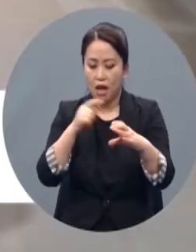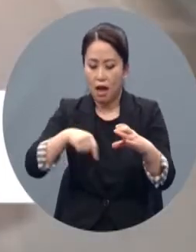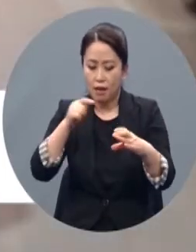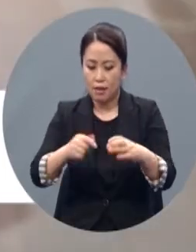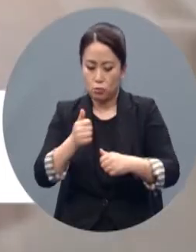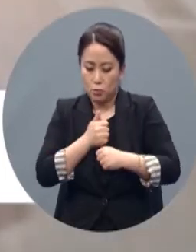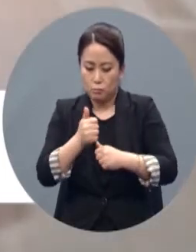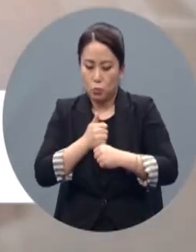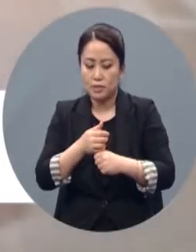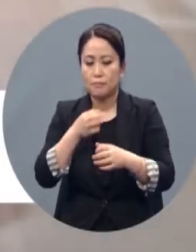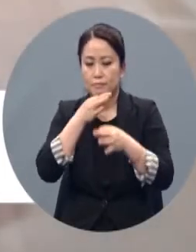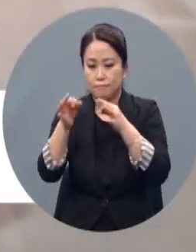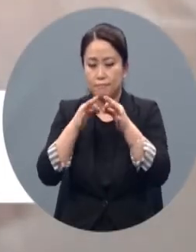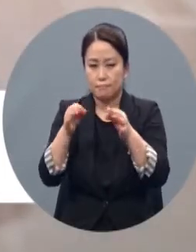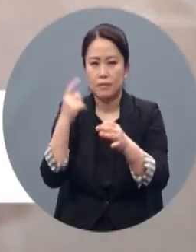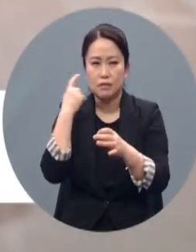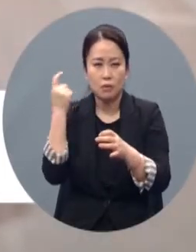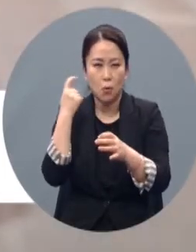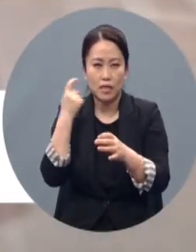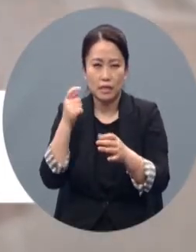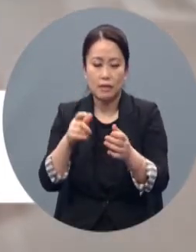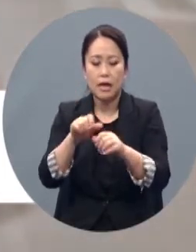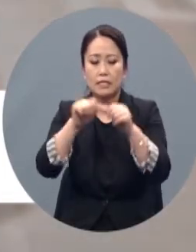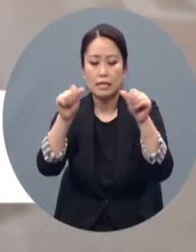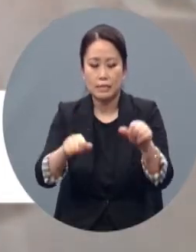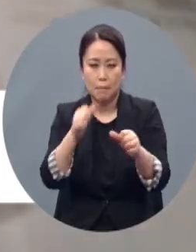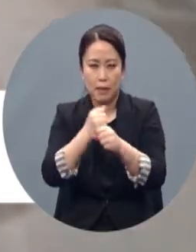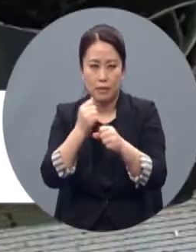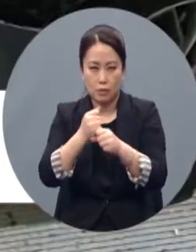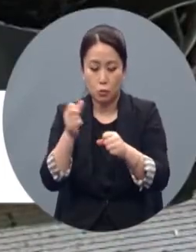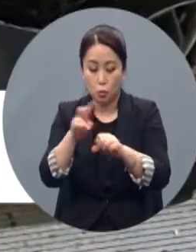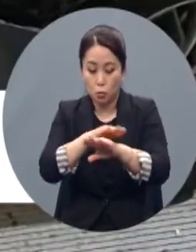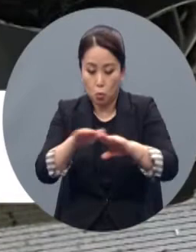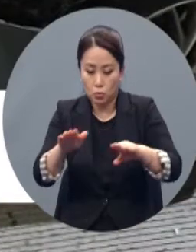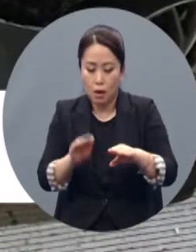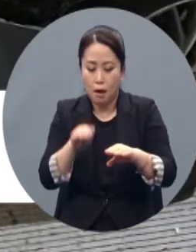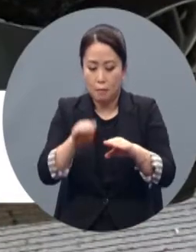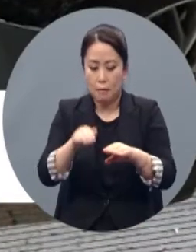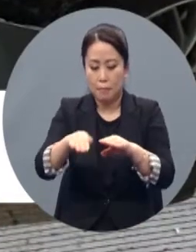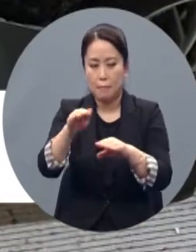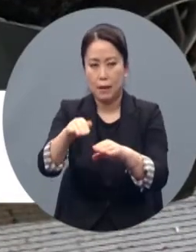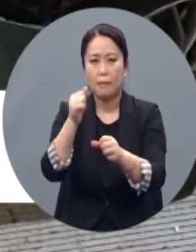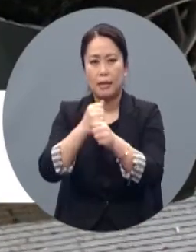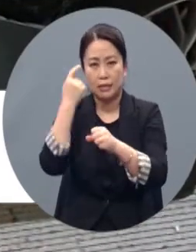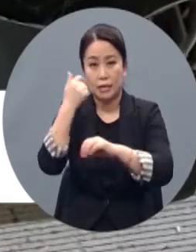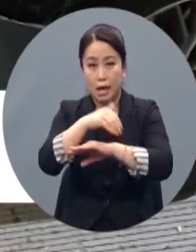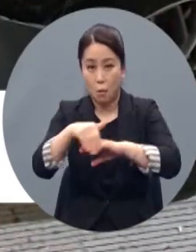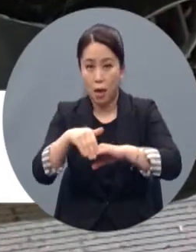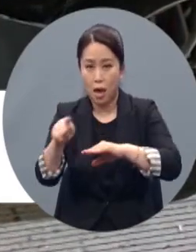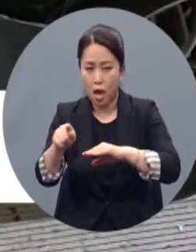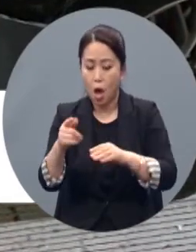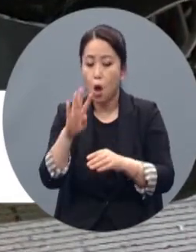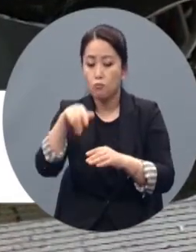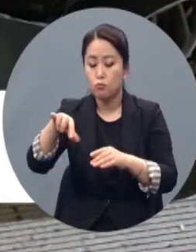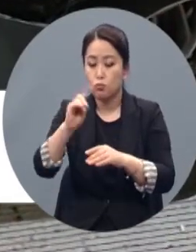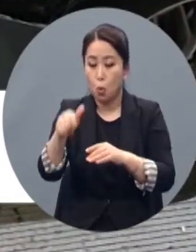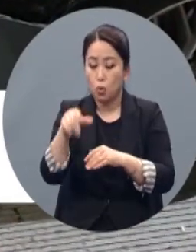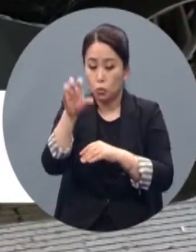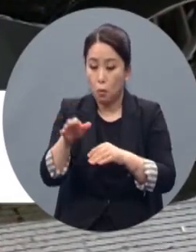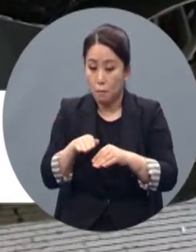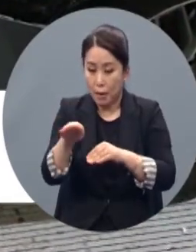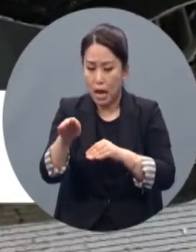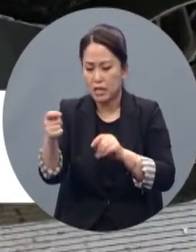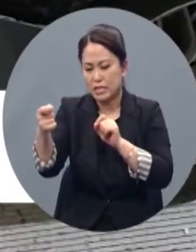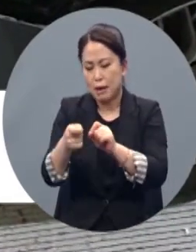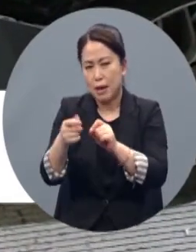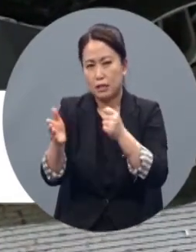요철을 설치할 예정입니다. 지난해 4월 개통한 윤산터널은 부곡동 방향 진출부 길이가 짧아 차량 정체로